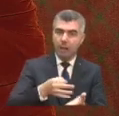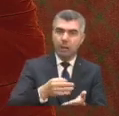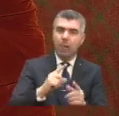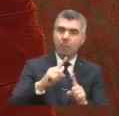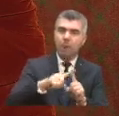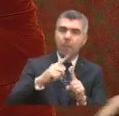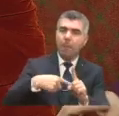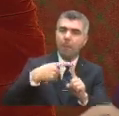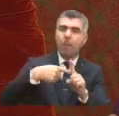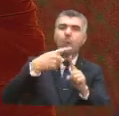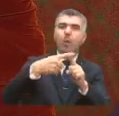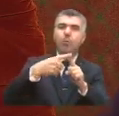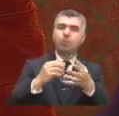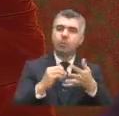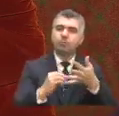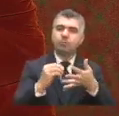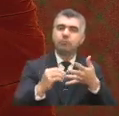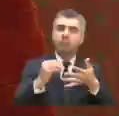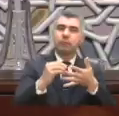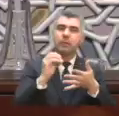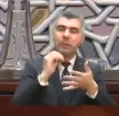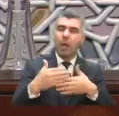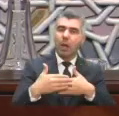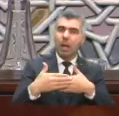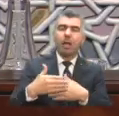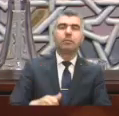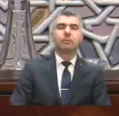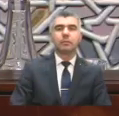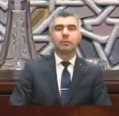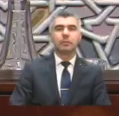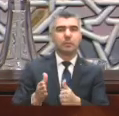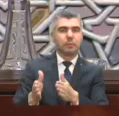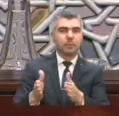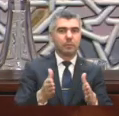نطلعوا ان شاء الله في هذا المؤشر قريبا. شكرا سيدة الوزيرة.